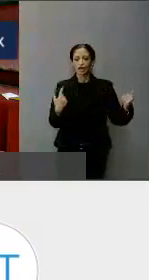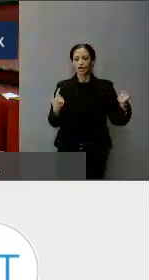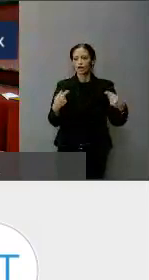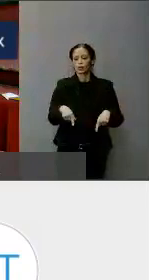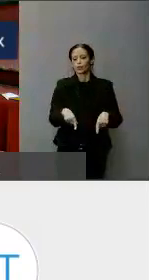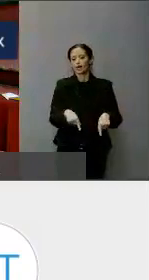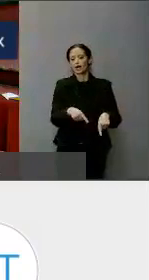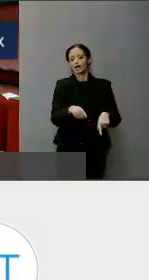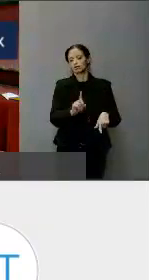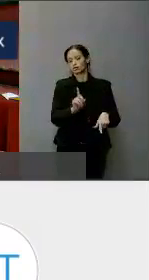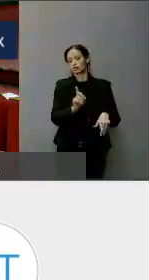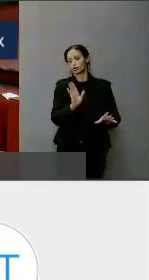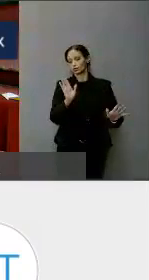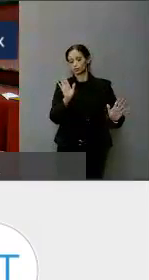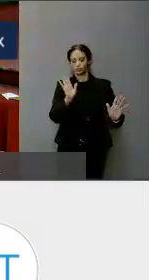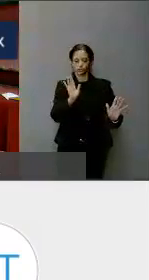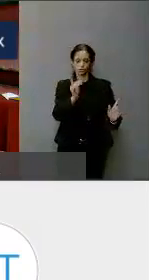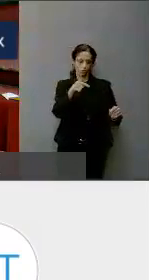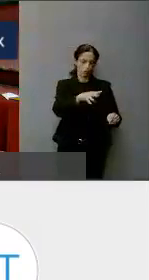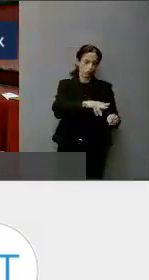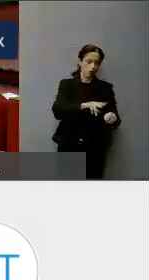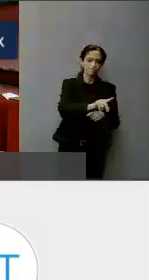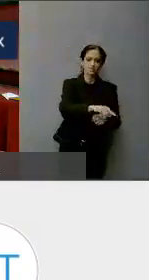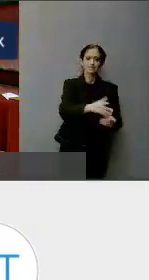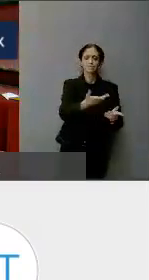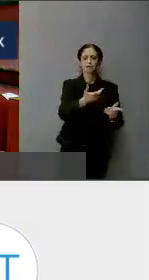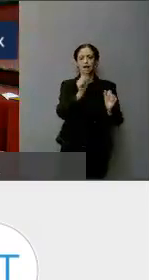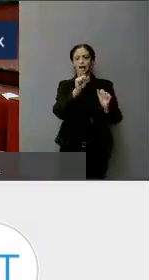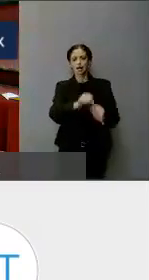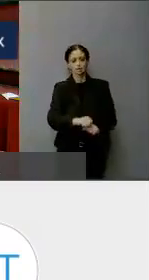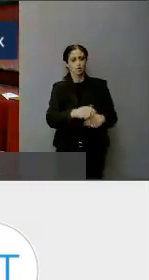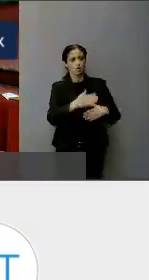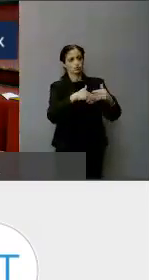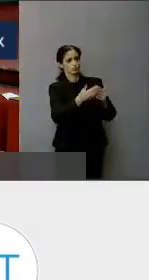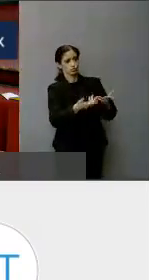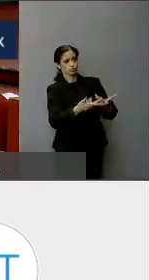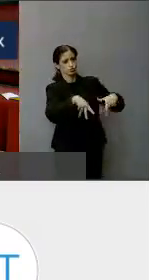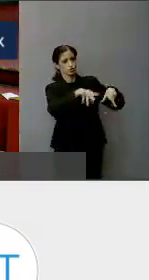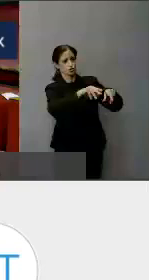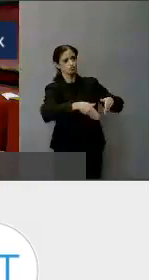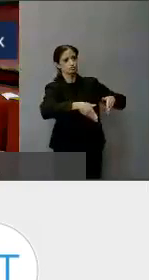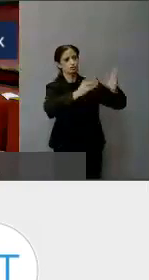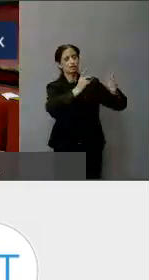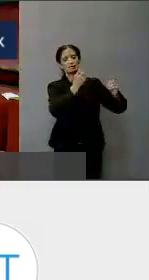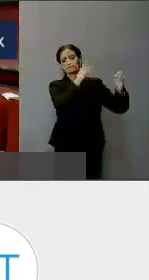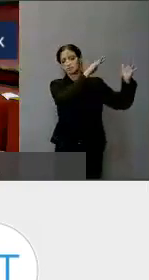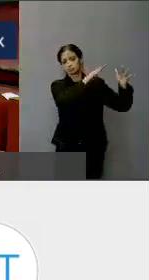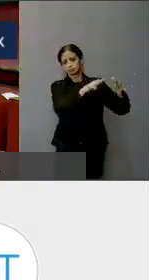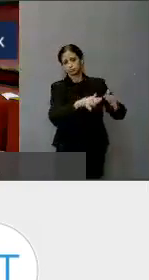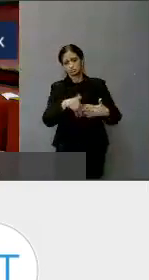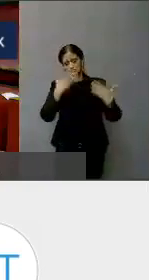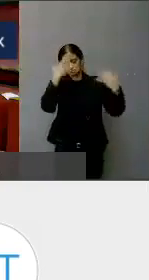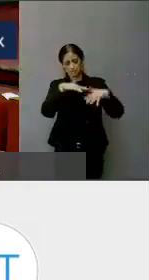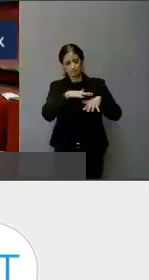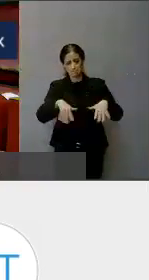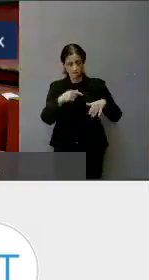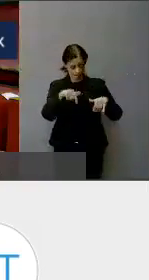qua anzi facciamo in modo di farla tutta la collina con dissacrarla viene giù tutto e va sul mare nessuno